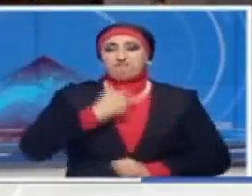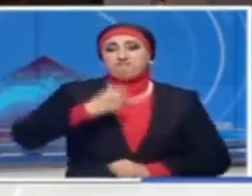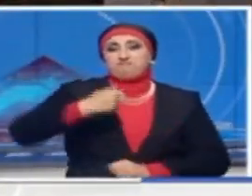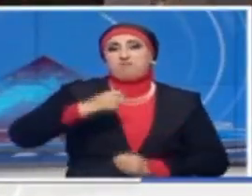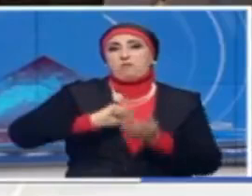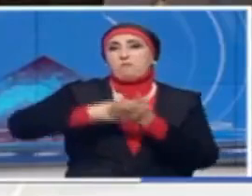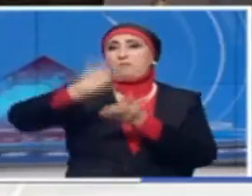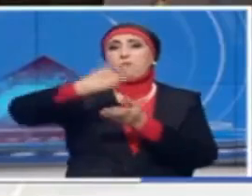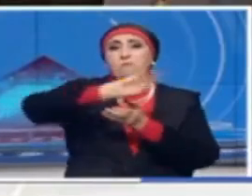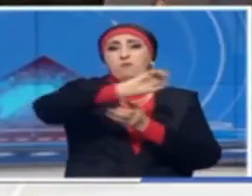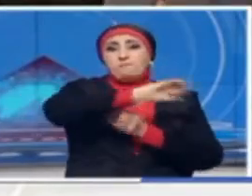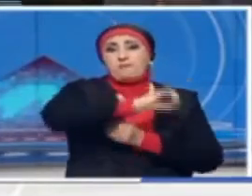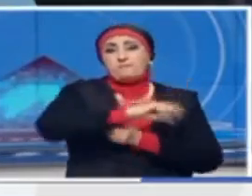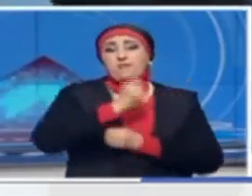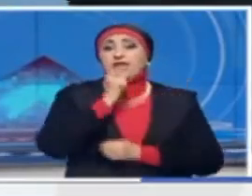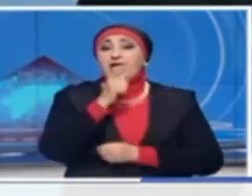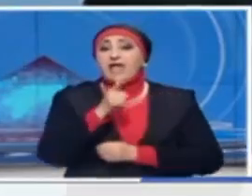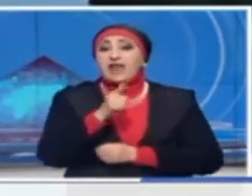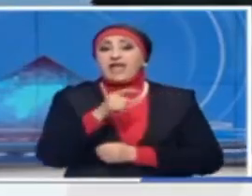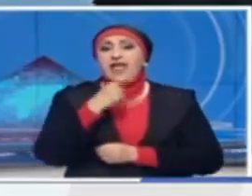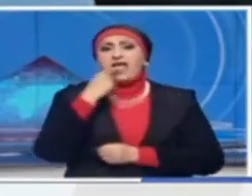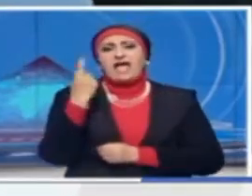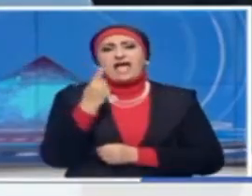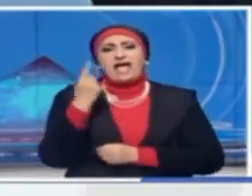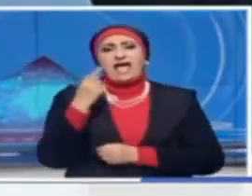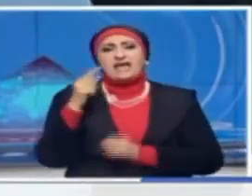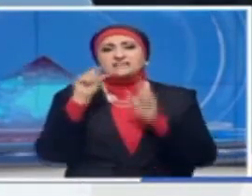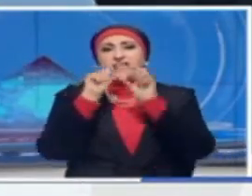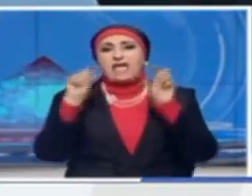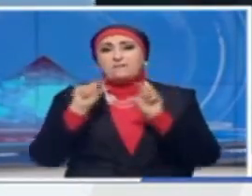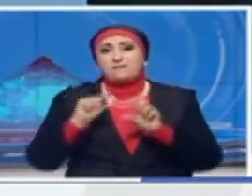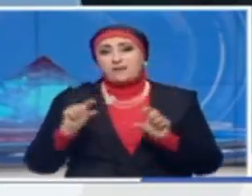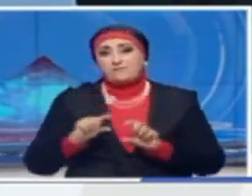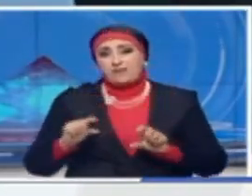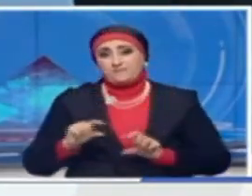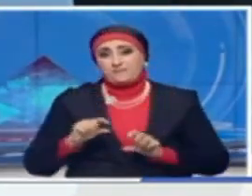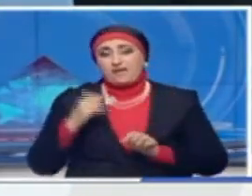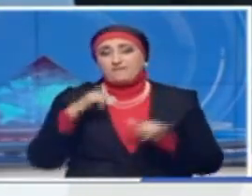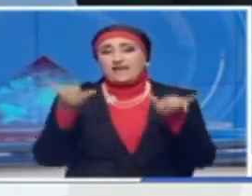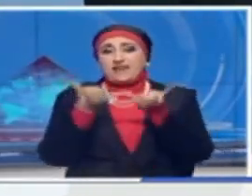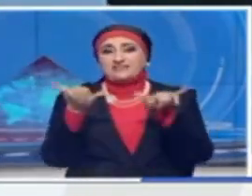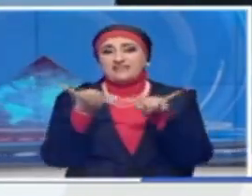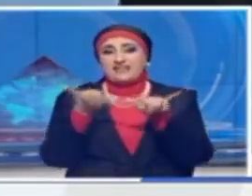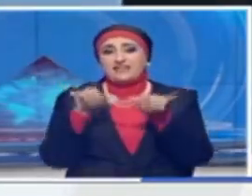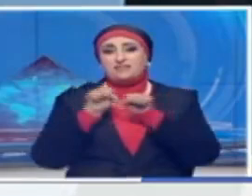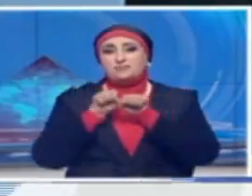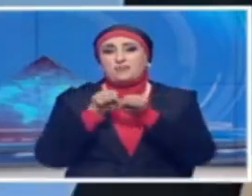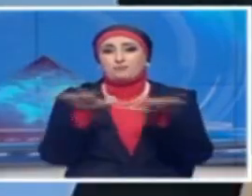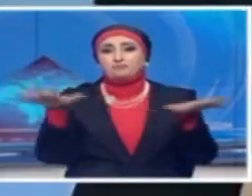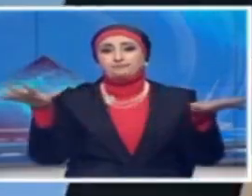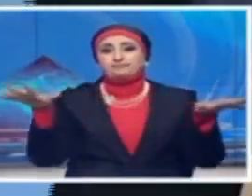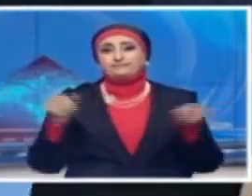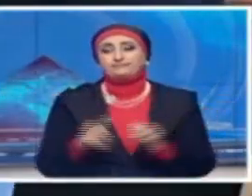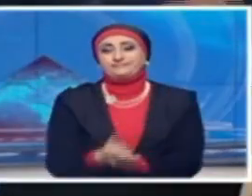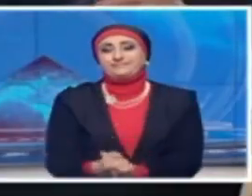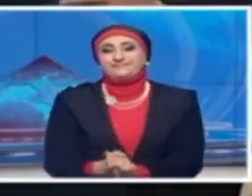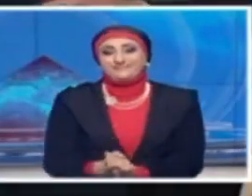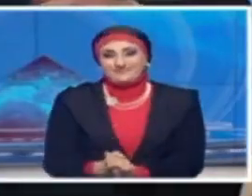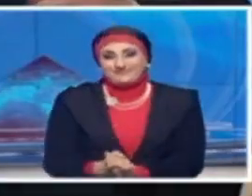بلدانهم، في حين ألقيت الكلمات التقليدية في هذه المناسبة عبر الإنترنت.